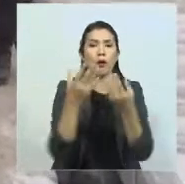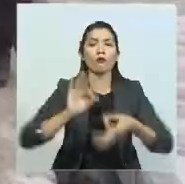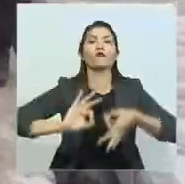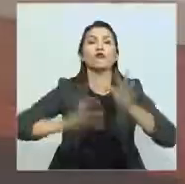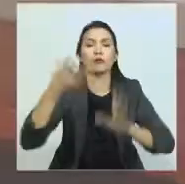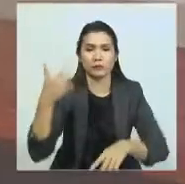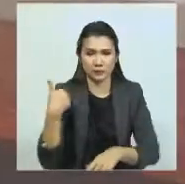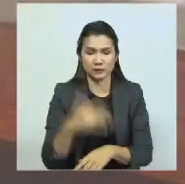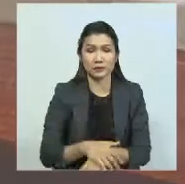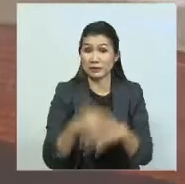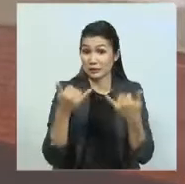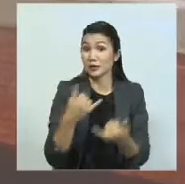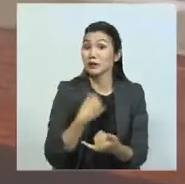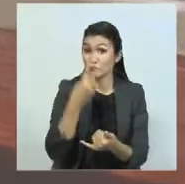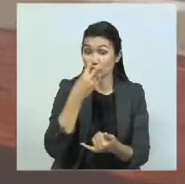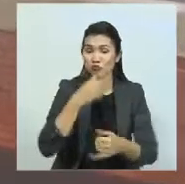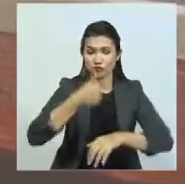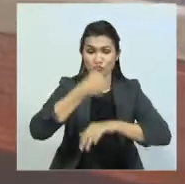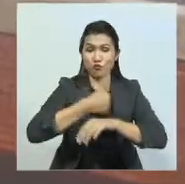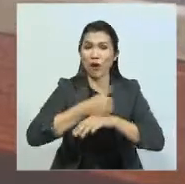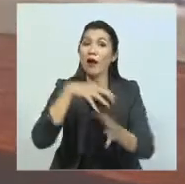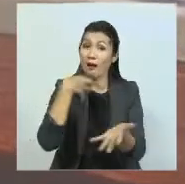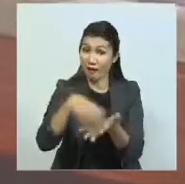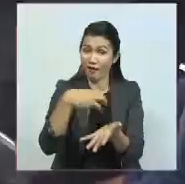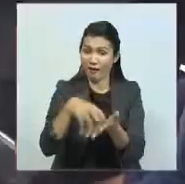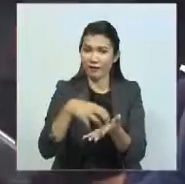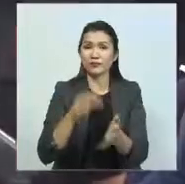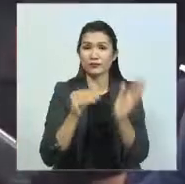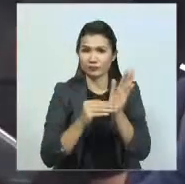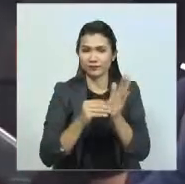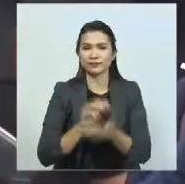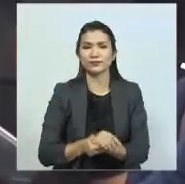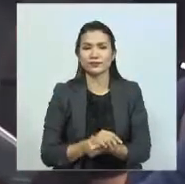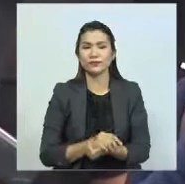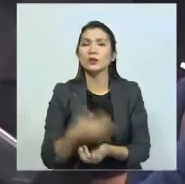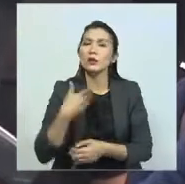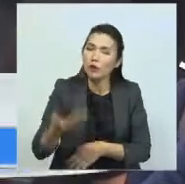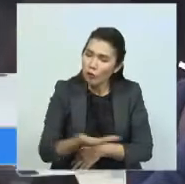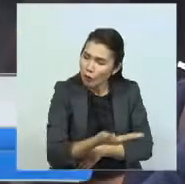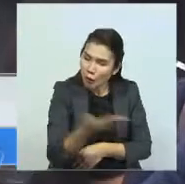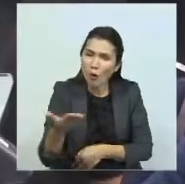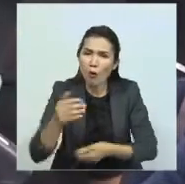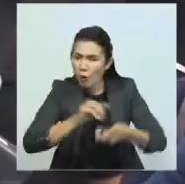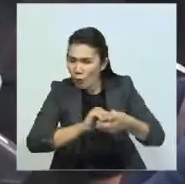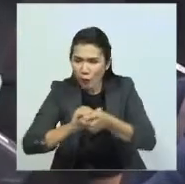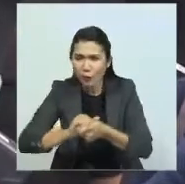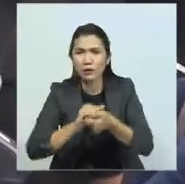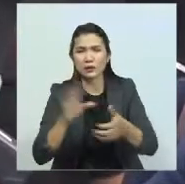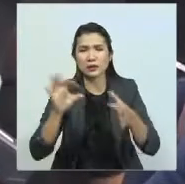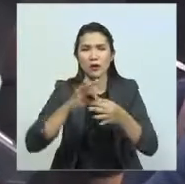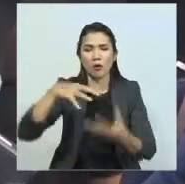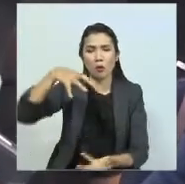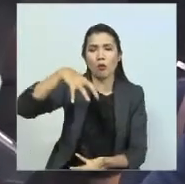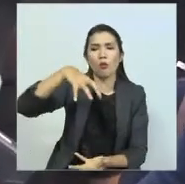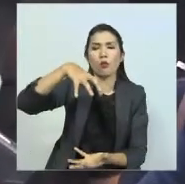คะไปฟังเสียงท่านผู้ว่าราชการกรุงเทพมหานครกันค่ะ ขอความร่วมมือจากพี่น้องประชาชนเรื่องการปล่อยโคมล